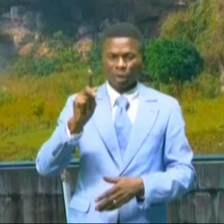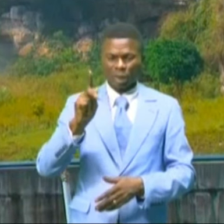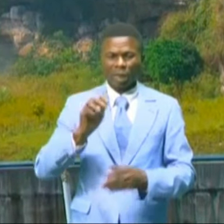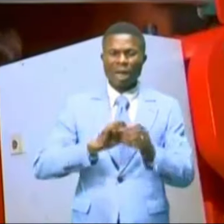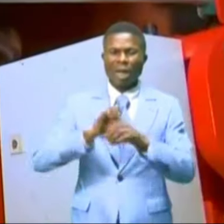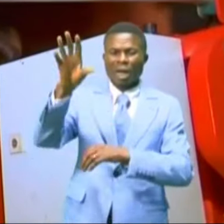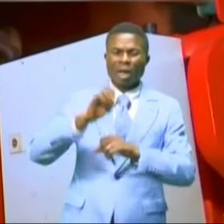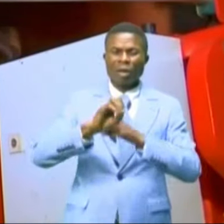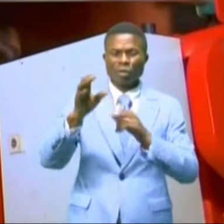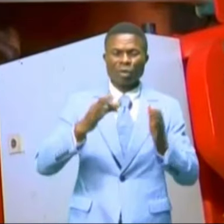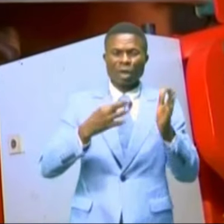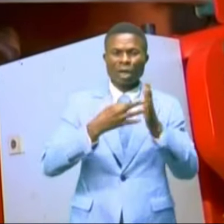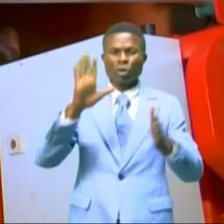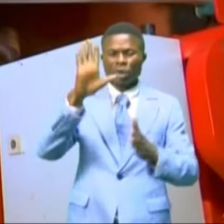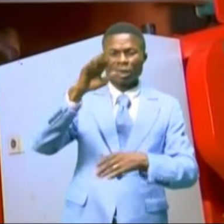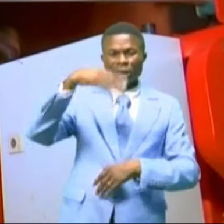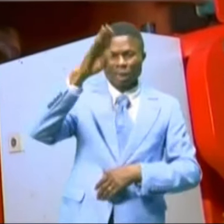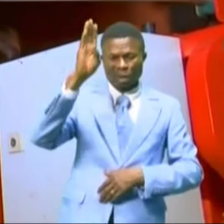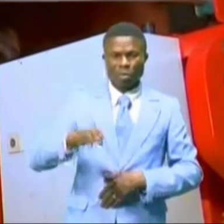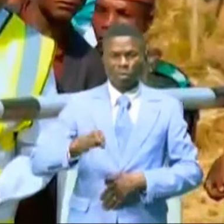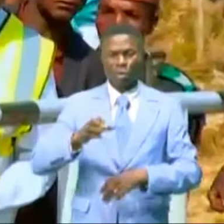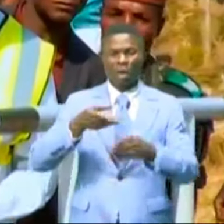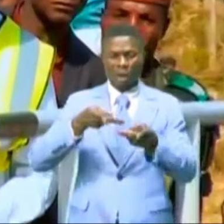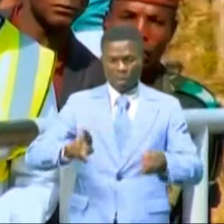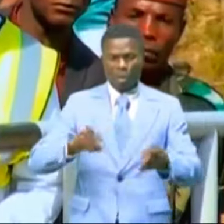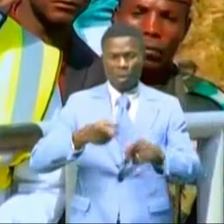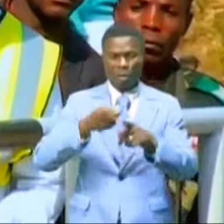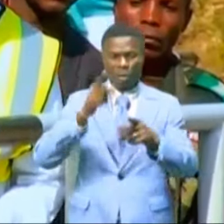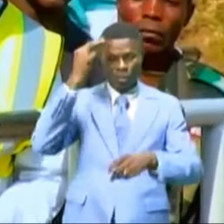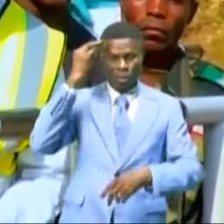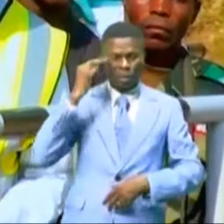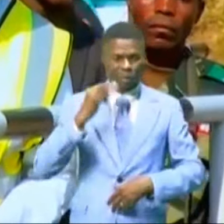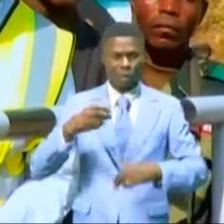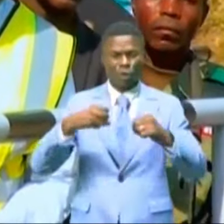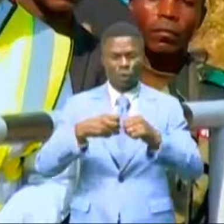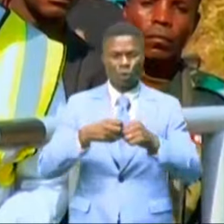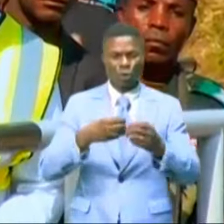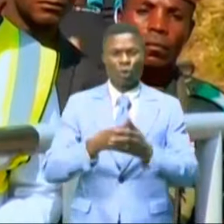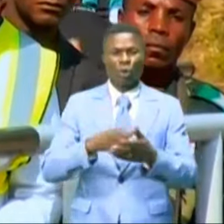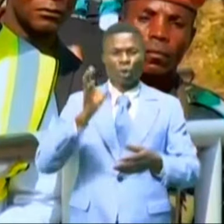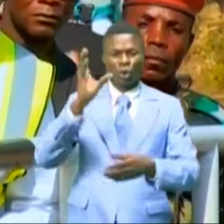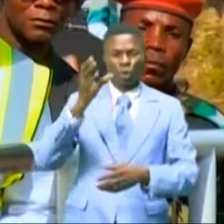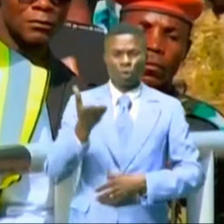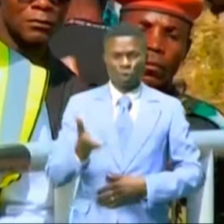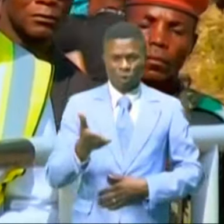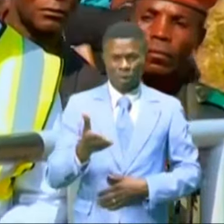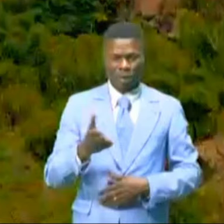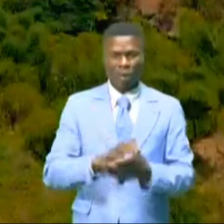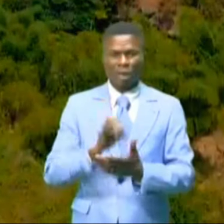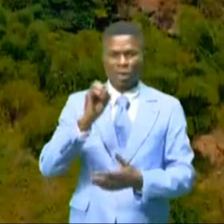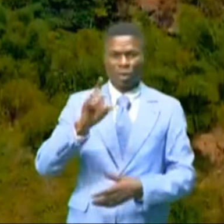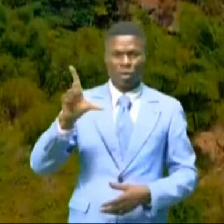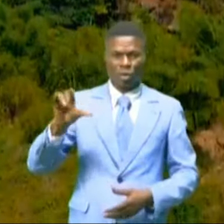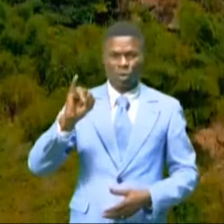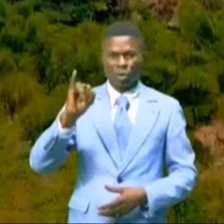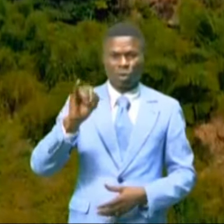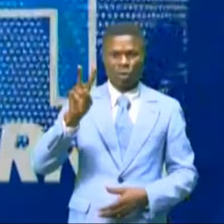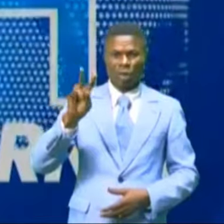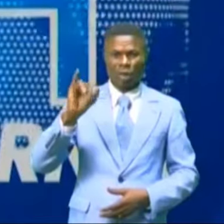à 95% sous l'impulsion du ministre des Ressources hydrauliques et électricité, Olivier Mondiemukaleng.